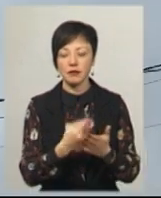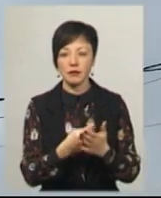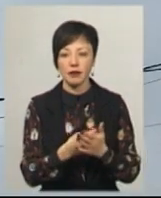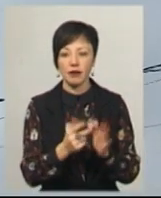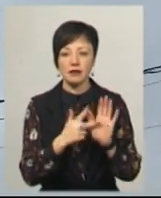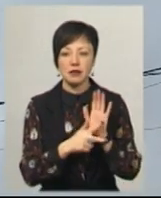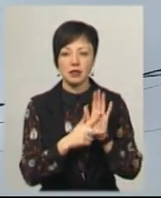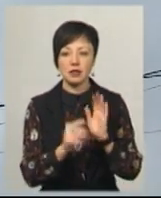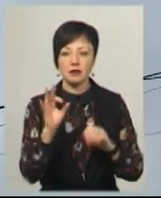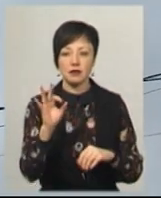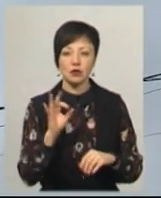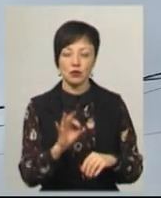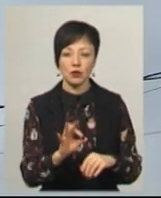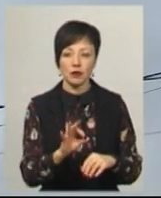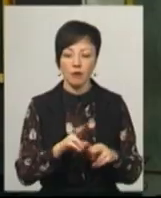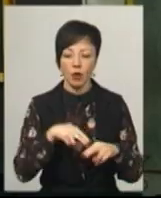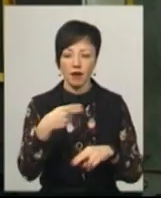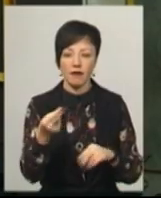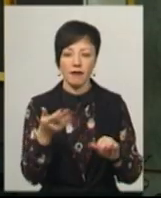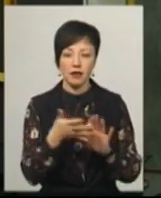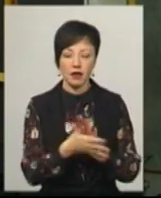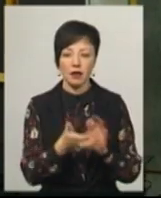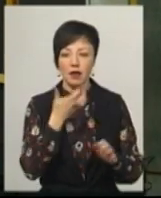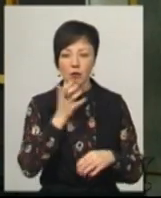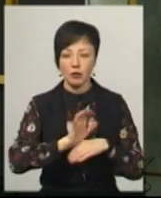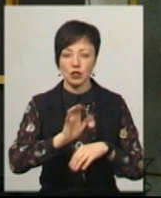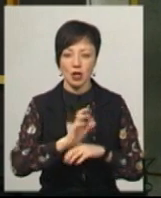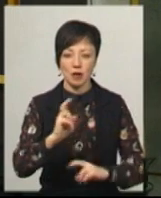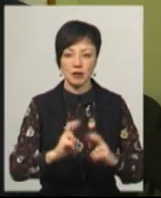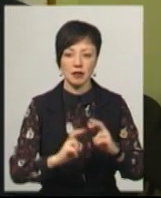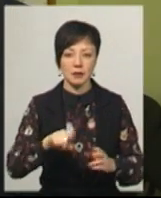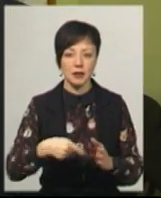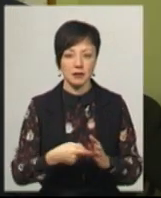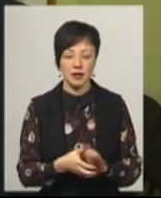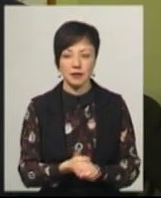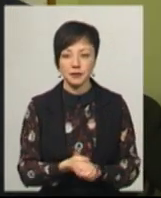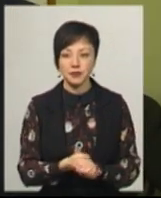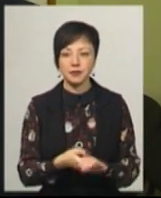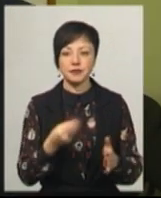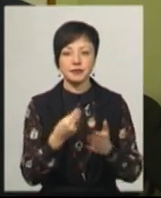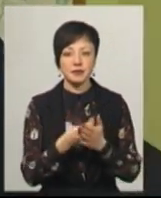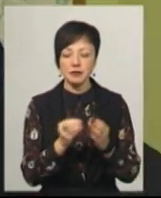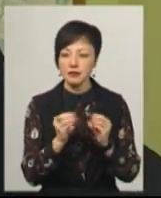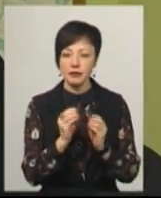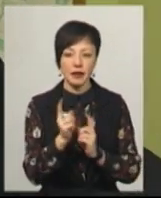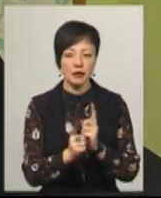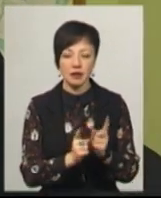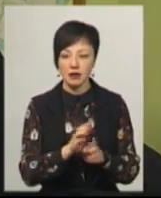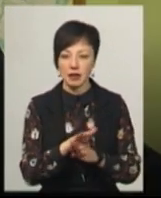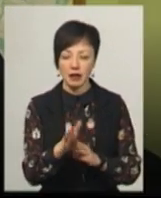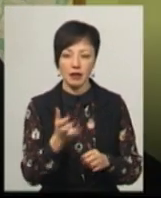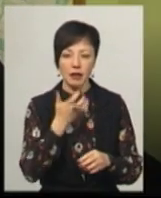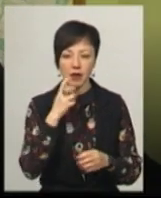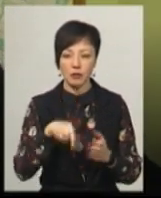на 80% покриває витрати теплопостачальних підприємств міста. Тариф не змінився абсолютно.